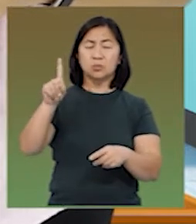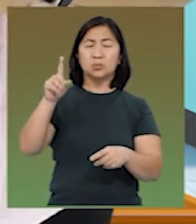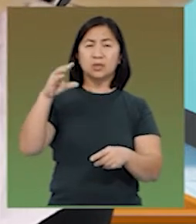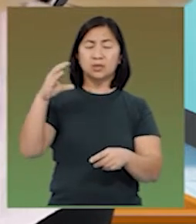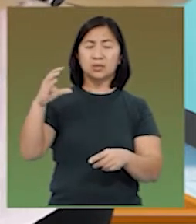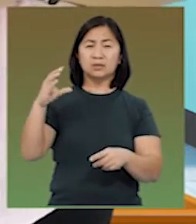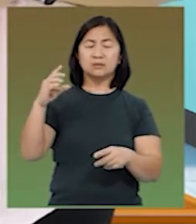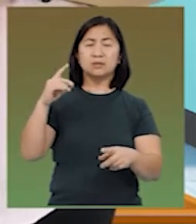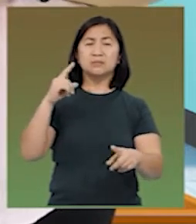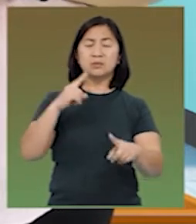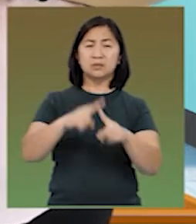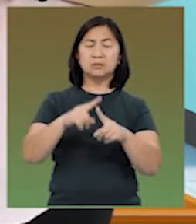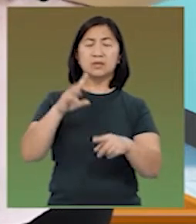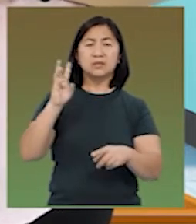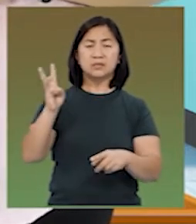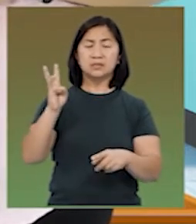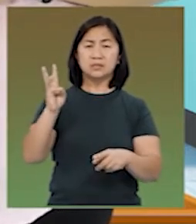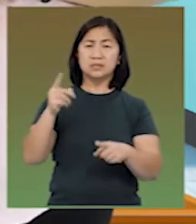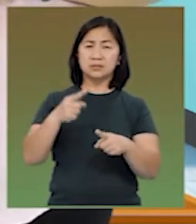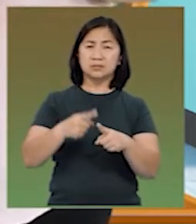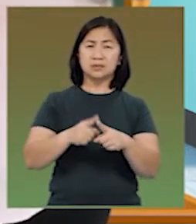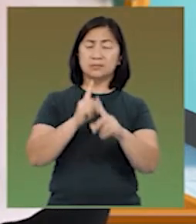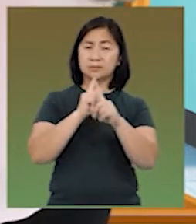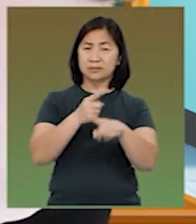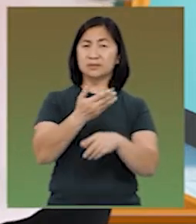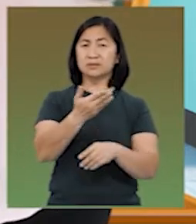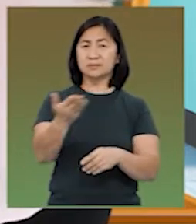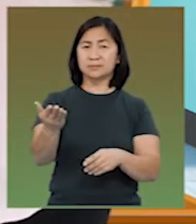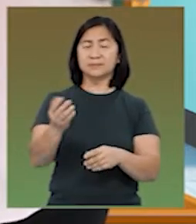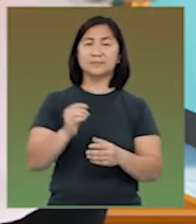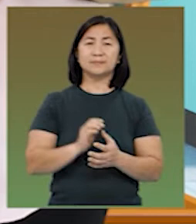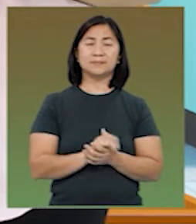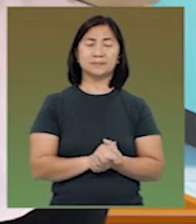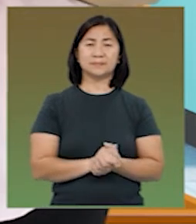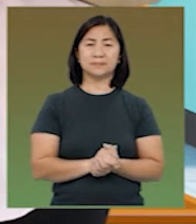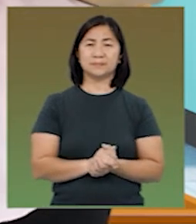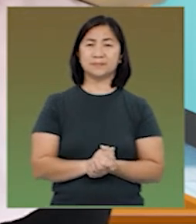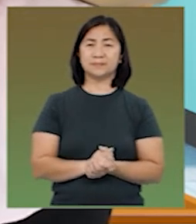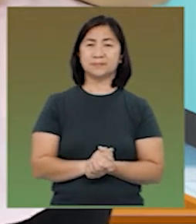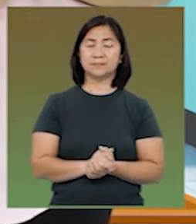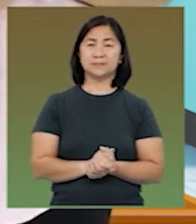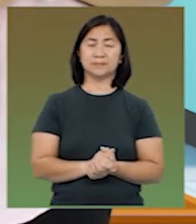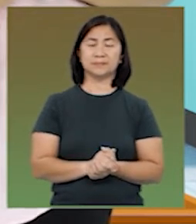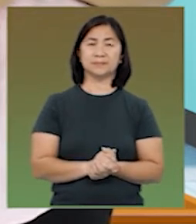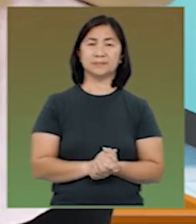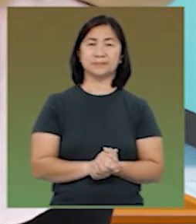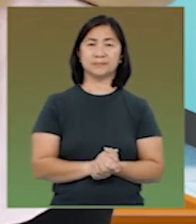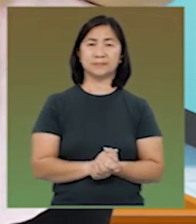100 multiplied by 60 grams. Sagutin na!